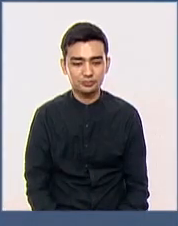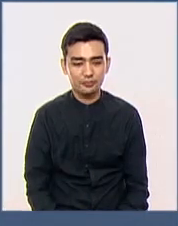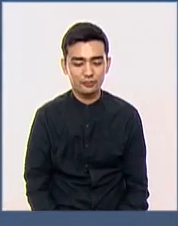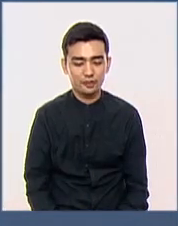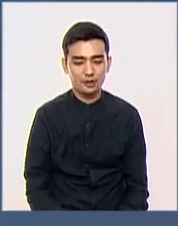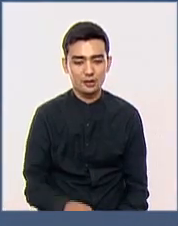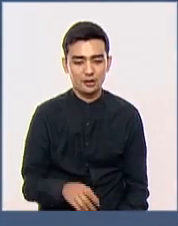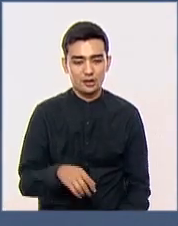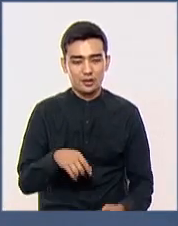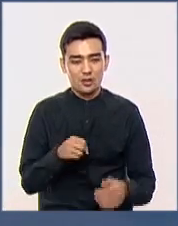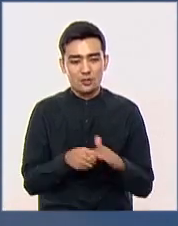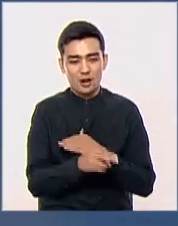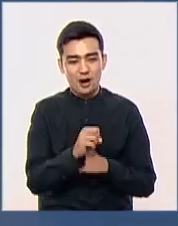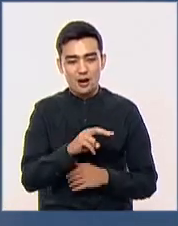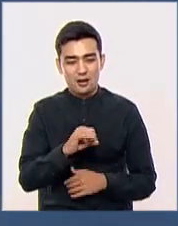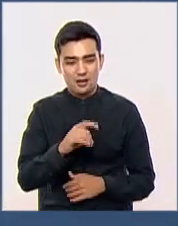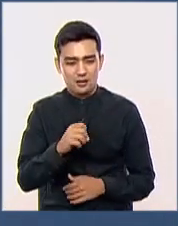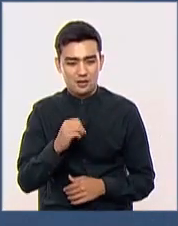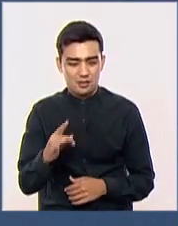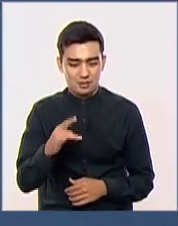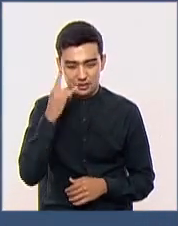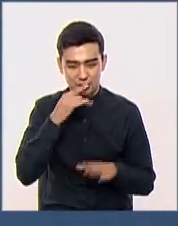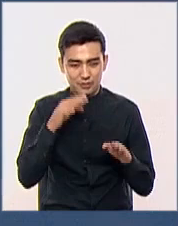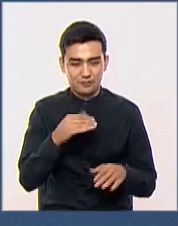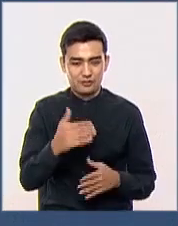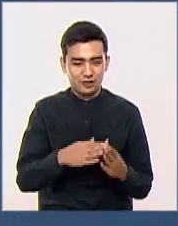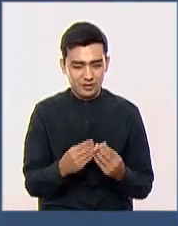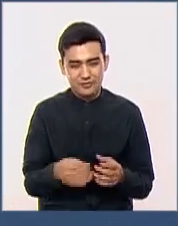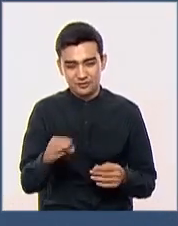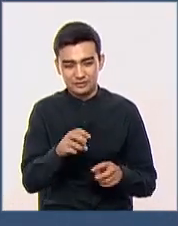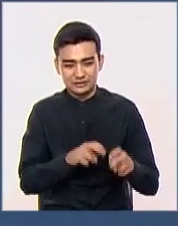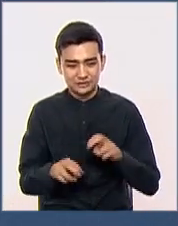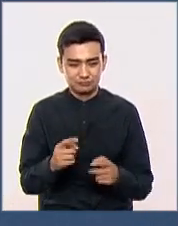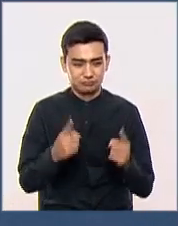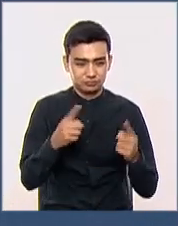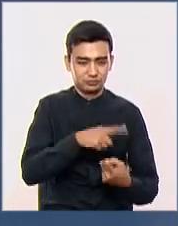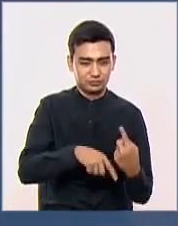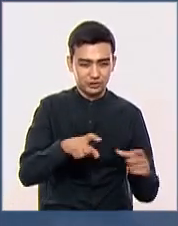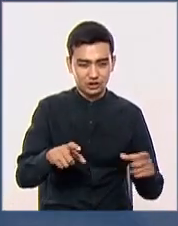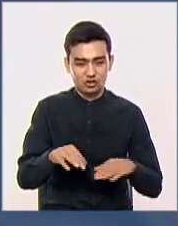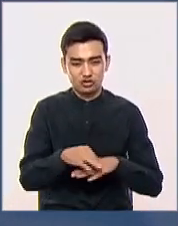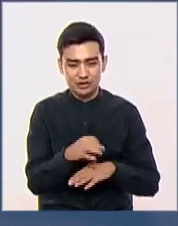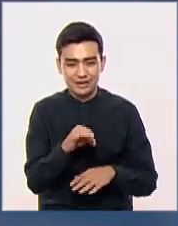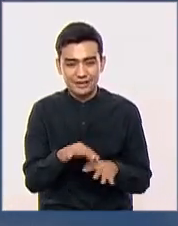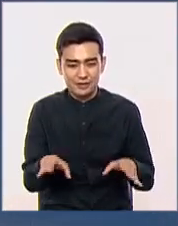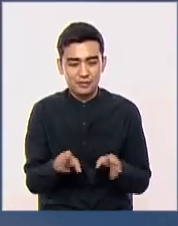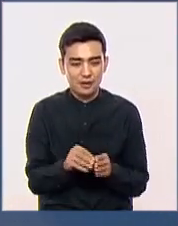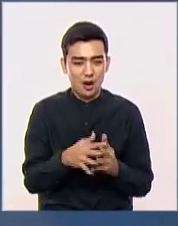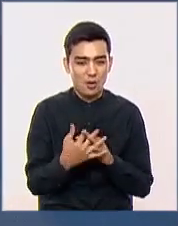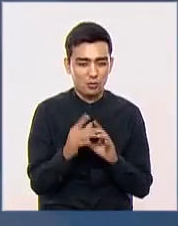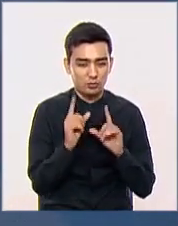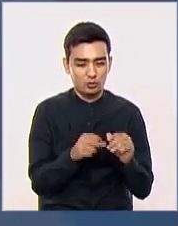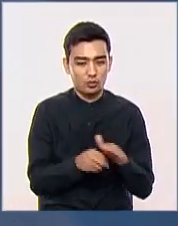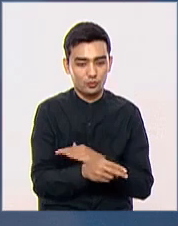Беглого олигарха и его семью разыскивают в Казахстане. Сообщается, что крупный предприниматель с женой и детьми скрывается в ауле.